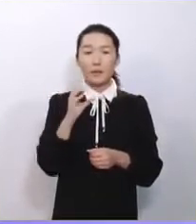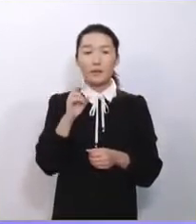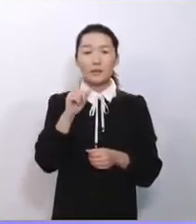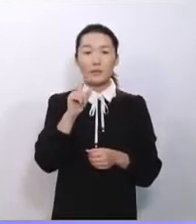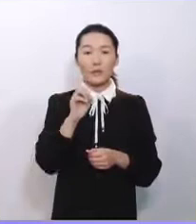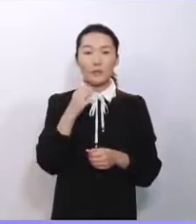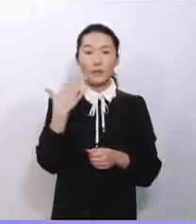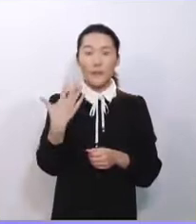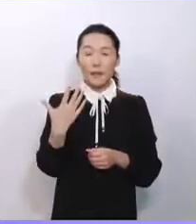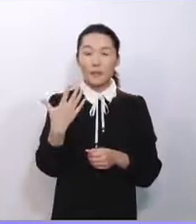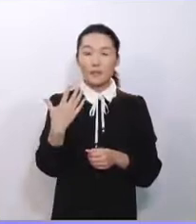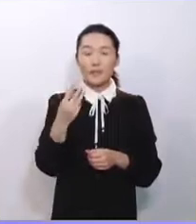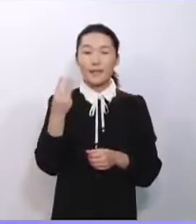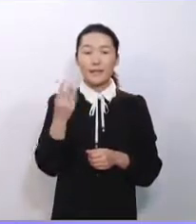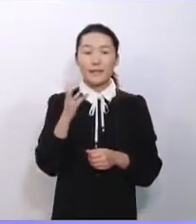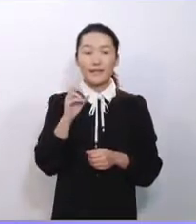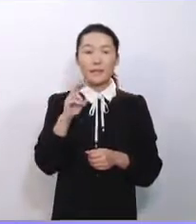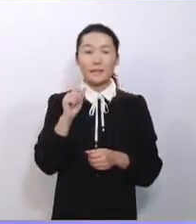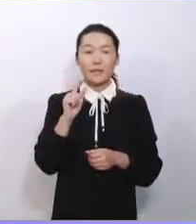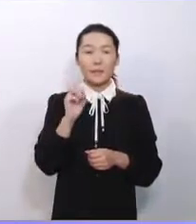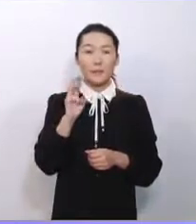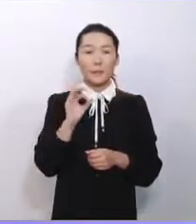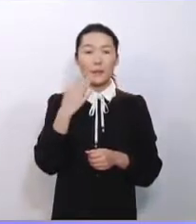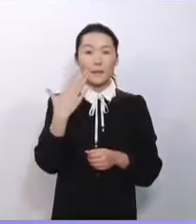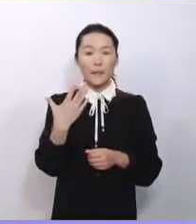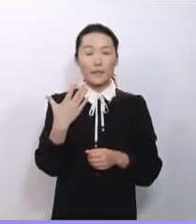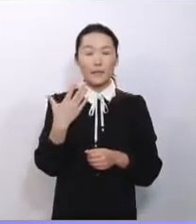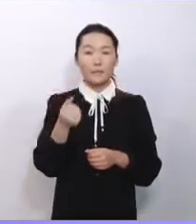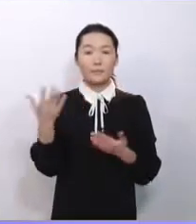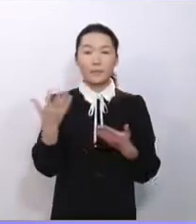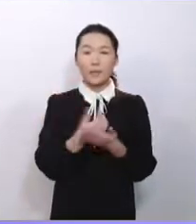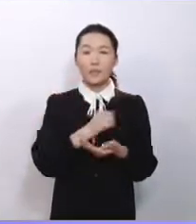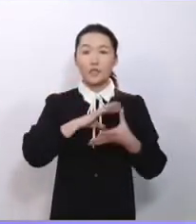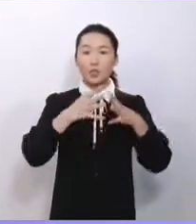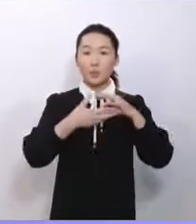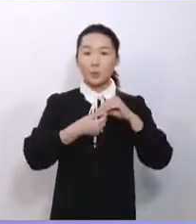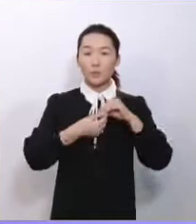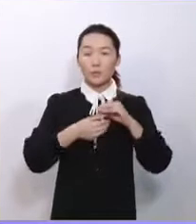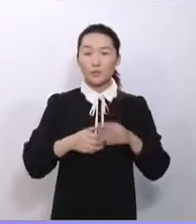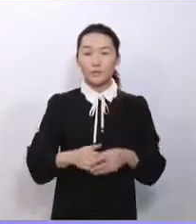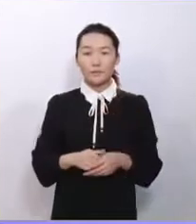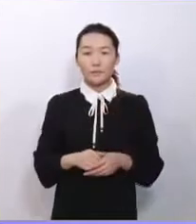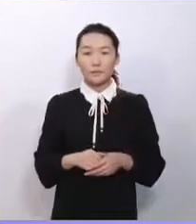– 5. Третье слагаемое – 5. Найдите сумму.